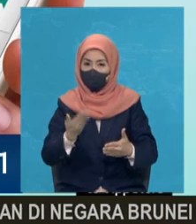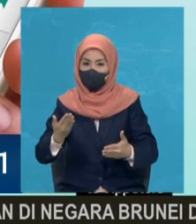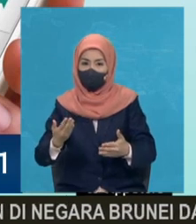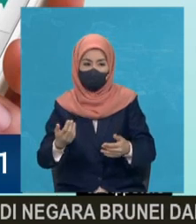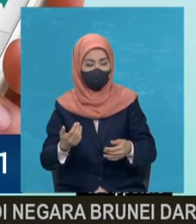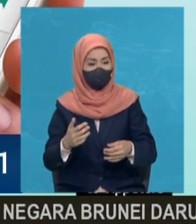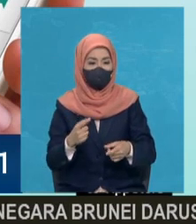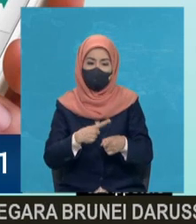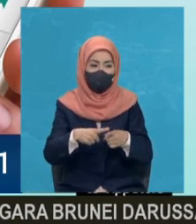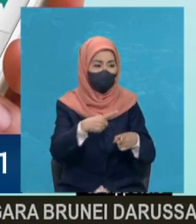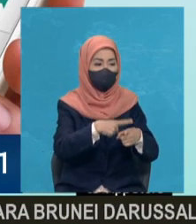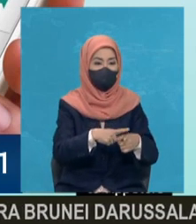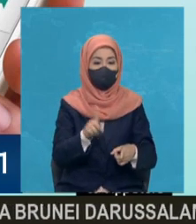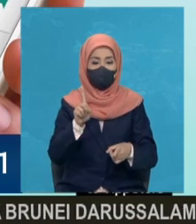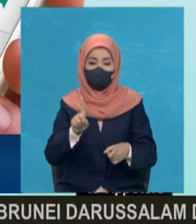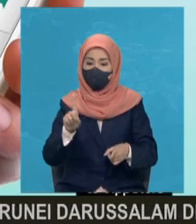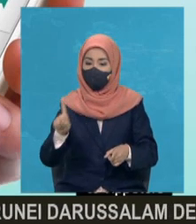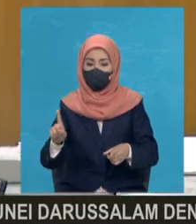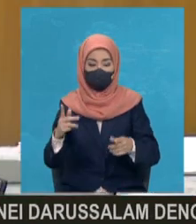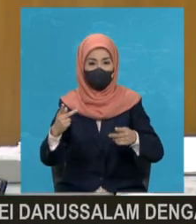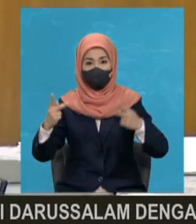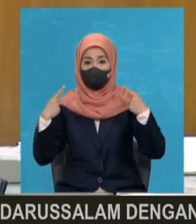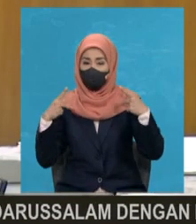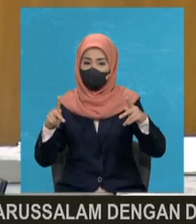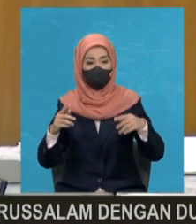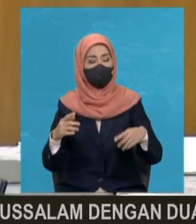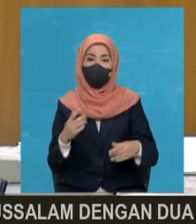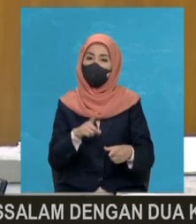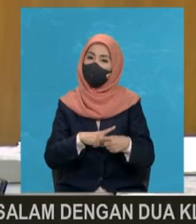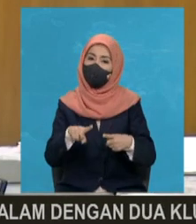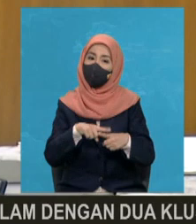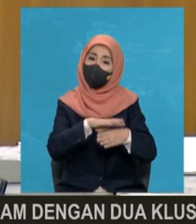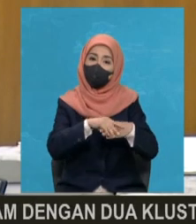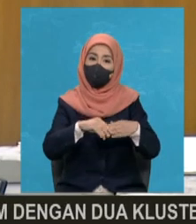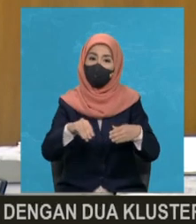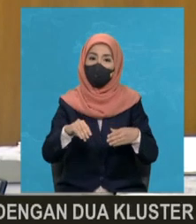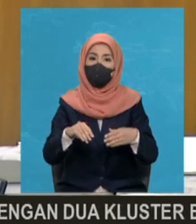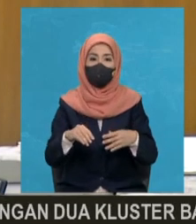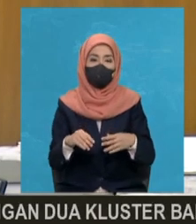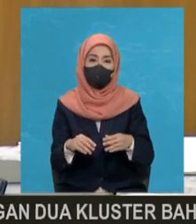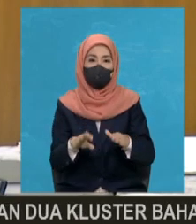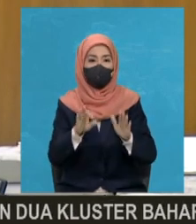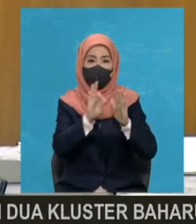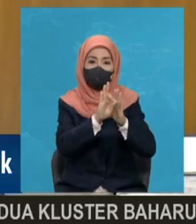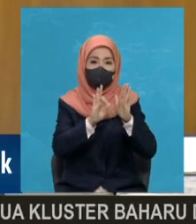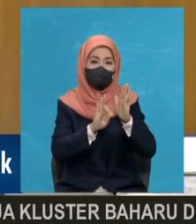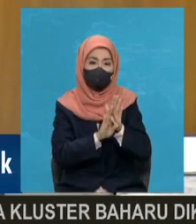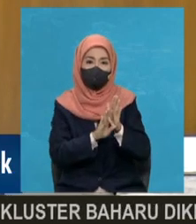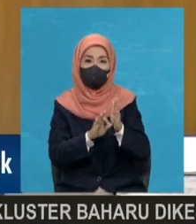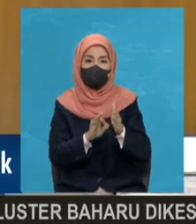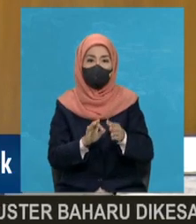dari satu kedai ke satu kedai yang lain turut takluk kepada faktor antaranya